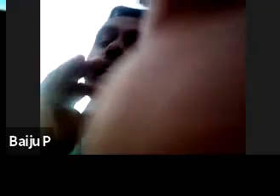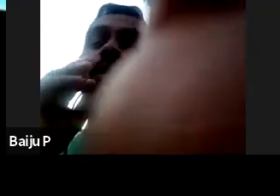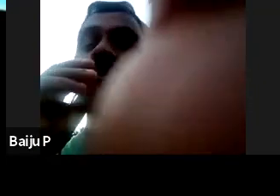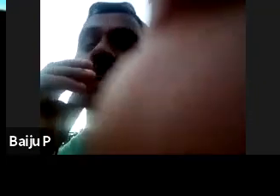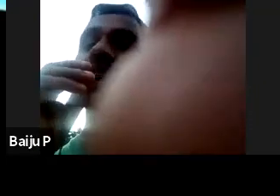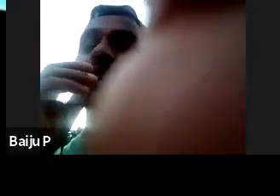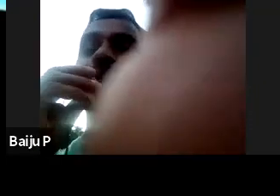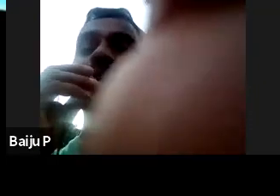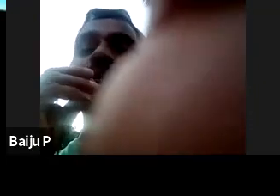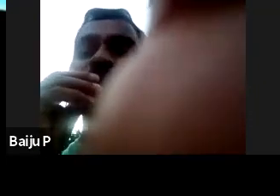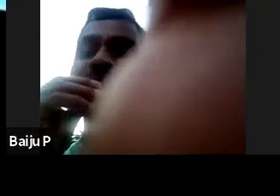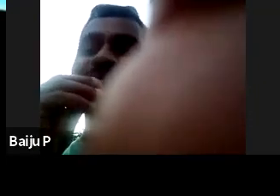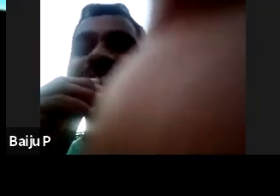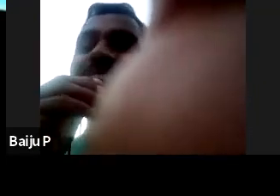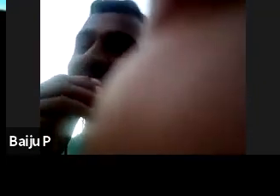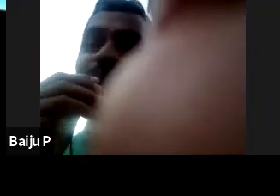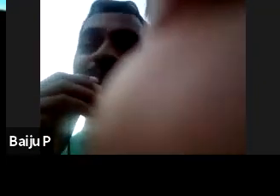ആംഗ്യം കാണിച്ചുകൊണ്ട് സംസാരിക്കാൻ തുടങ്ങി. പിന്നെ